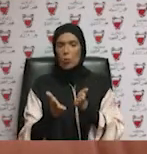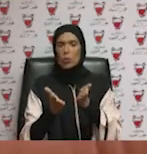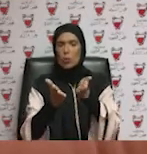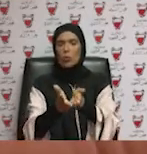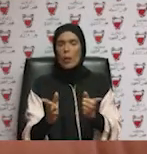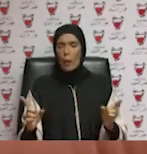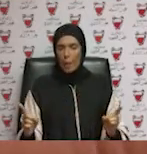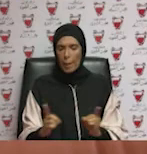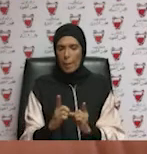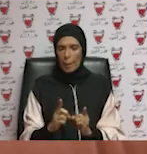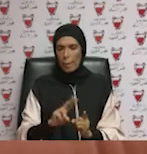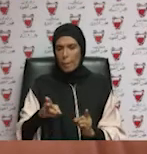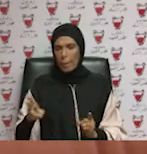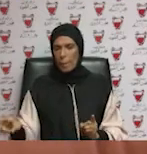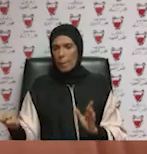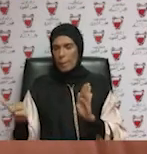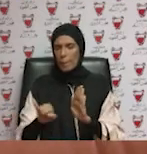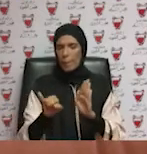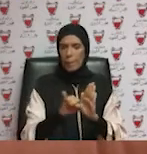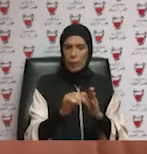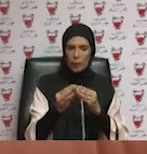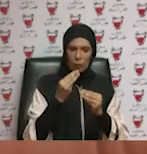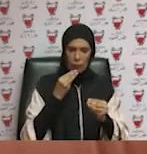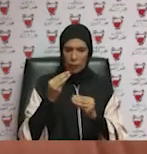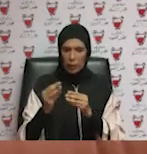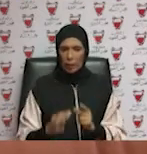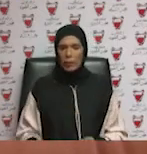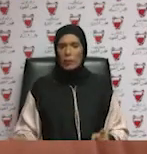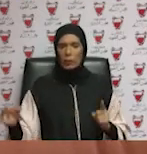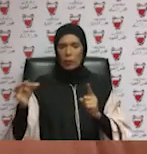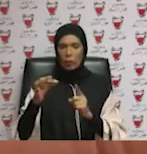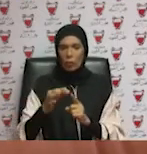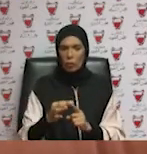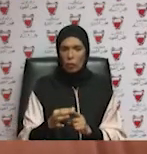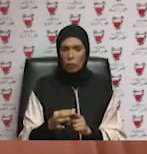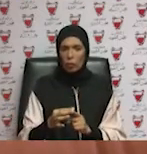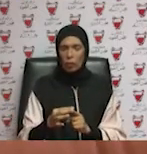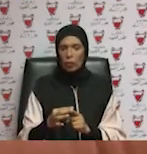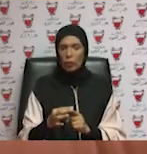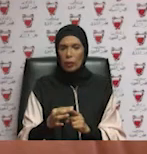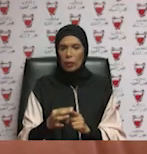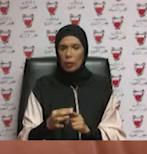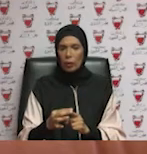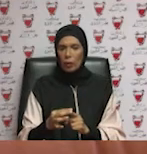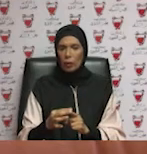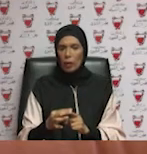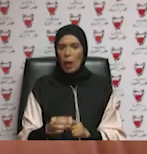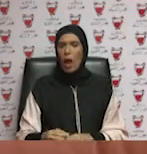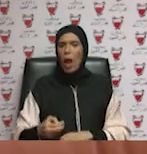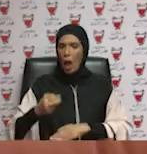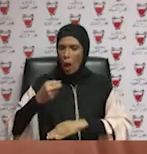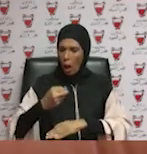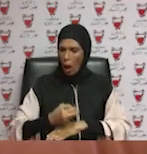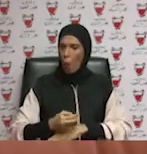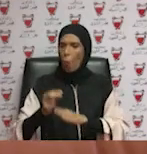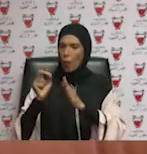مناقشة عدد من المواد المرتبطة فيها التي استهدفنا فعلا أن نضع قواعد تضمن مسألة